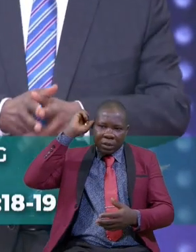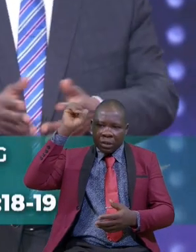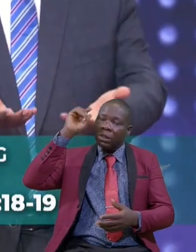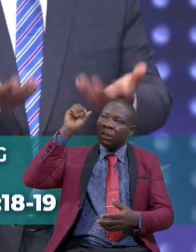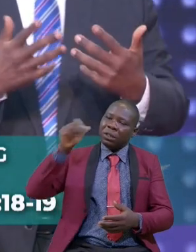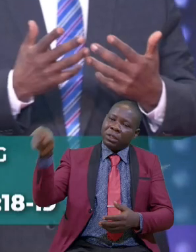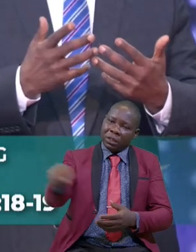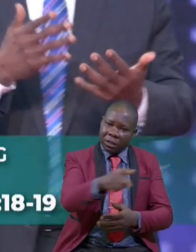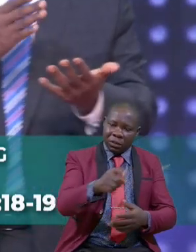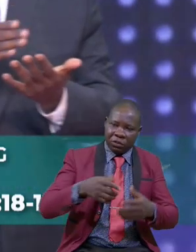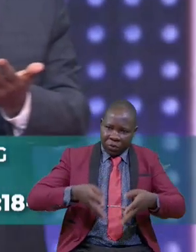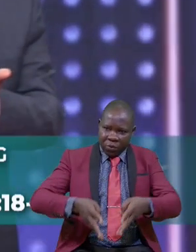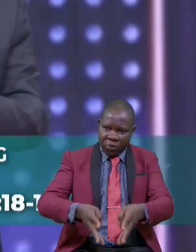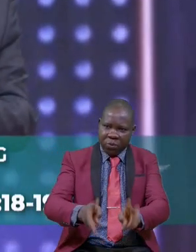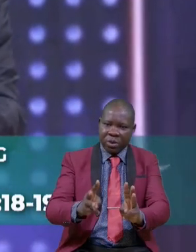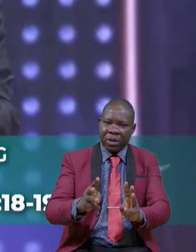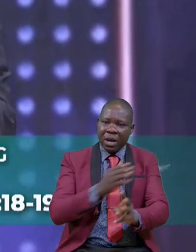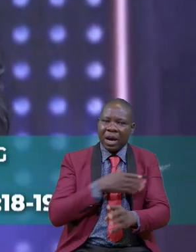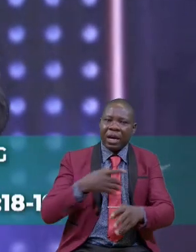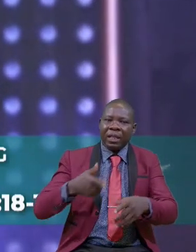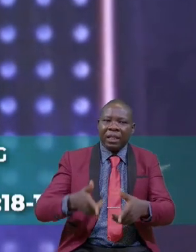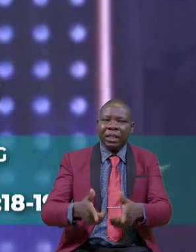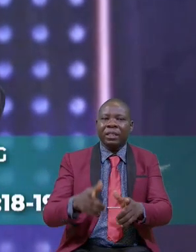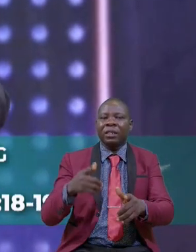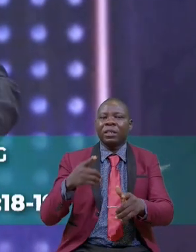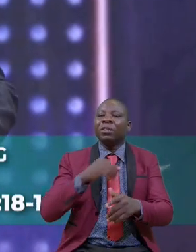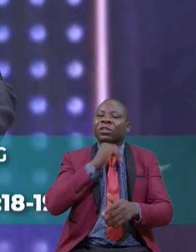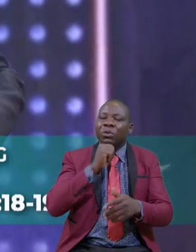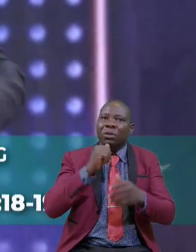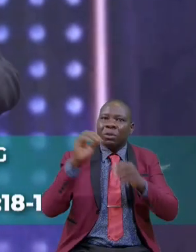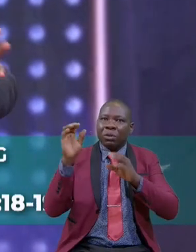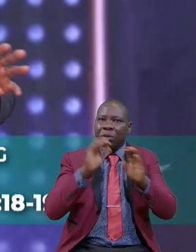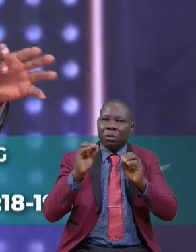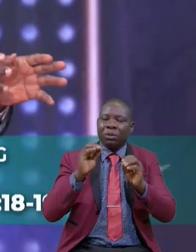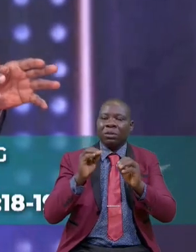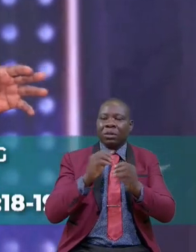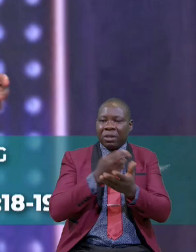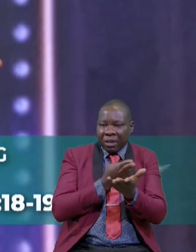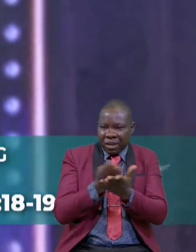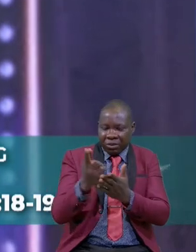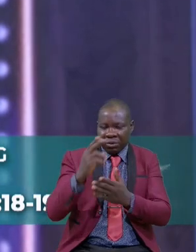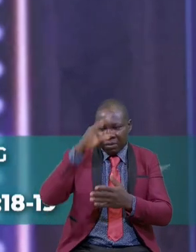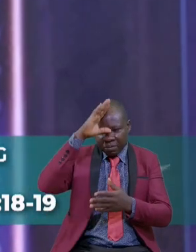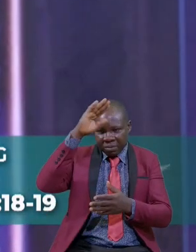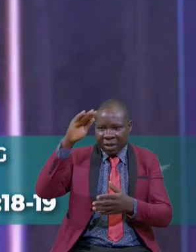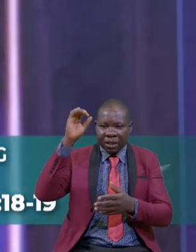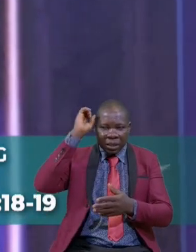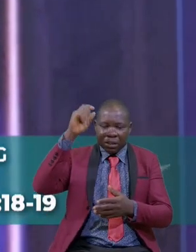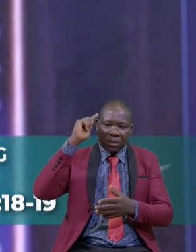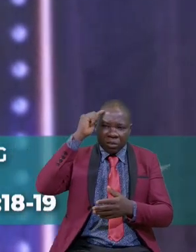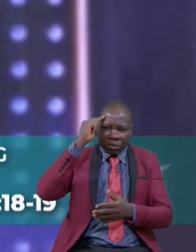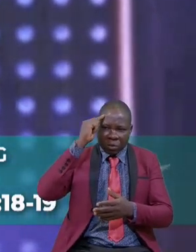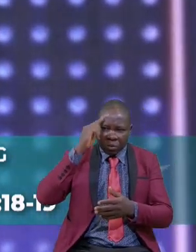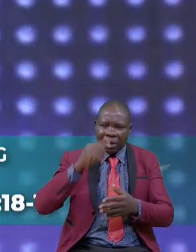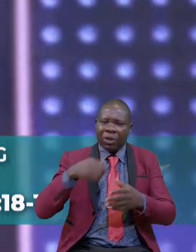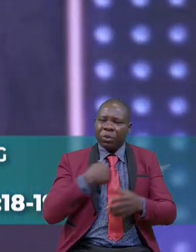qu'il retourne, nous nous sommes éloignés du Seigneur, qu'il retourne, nous nous sommes égarés, qu'il